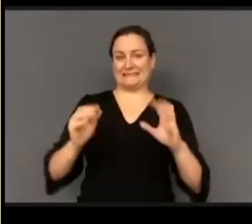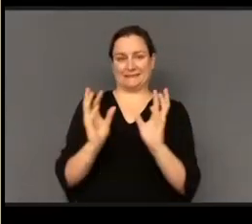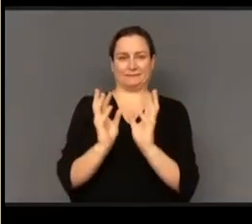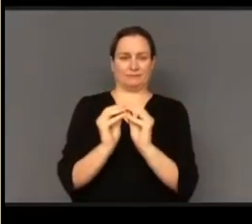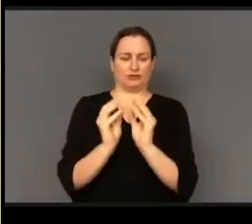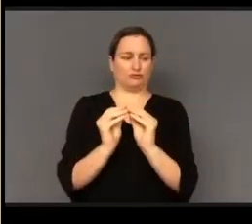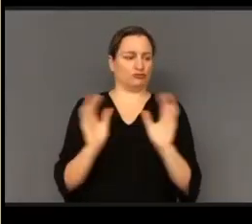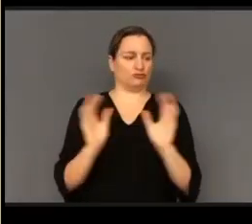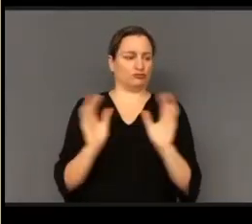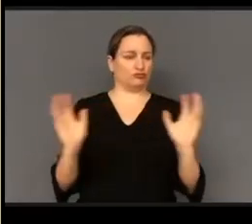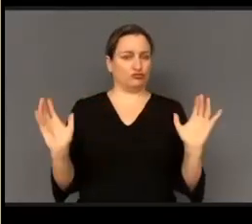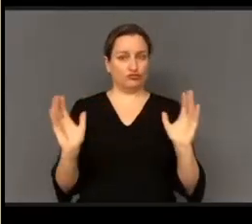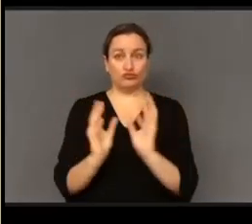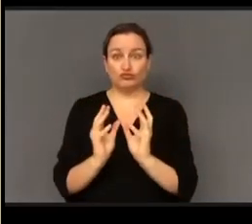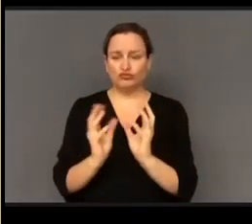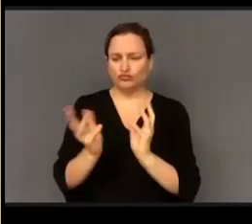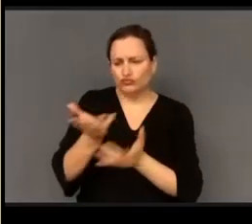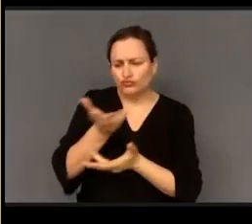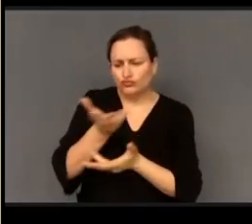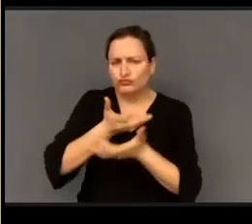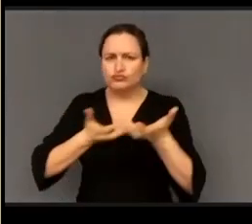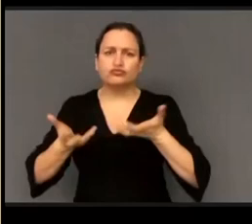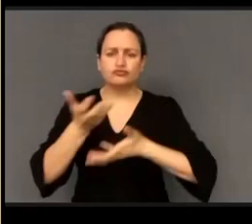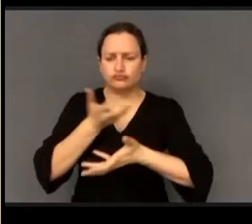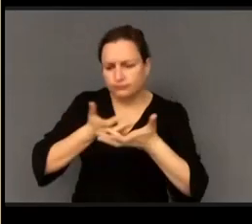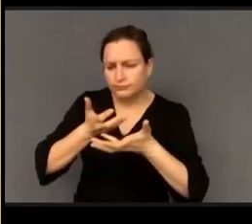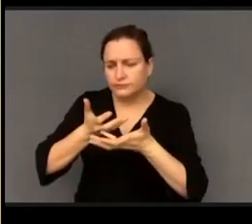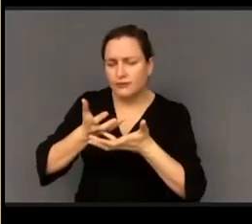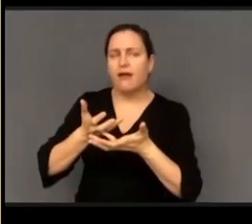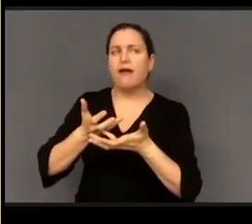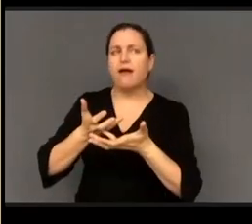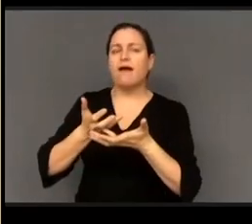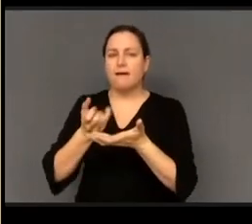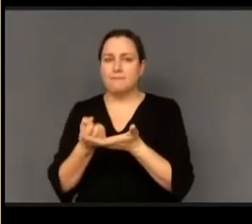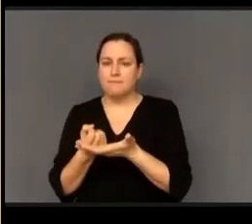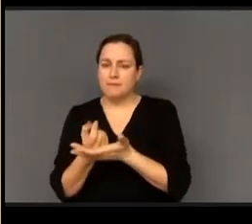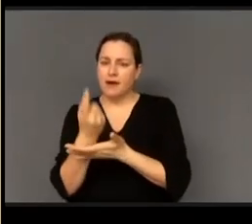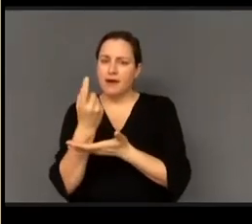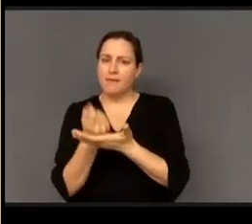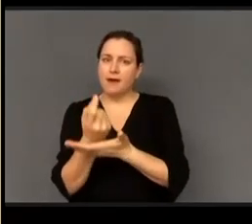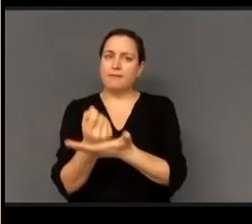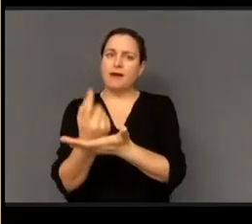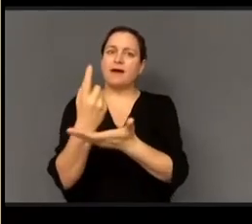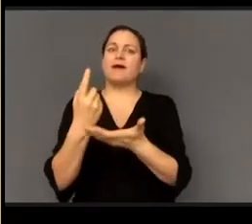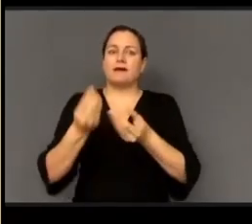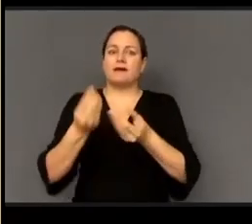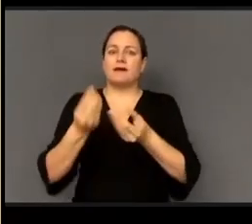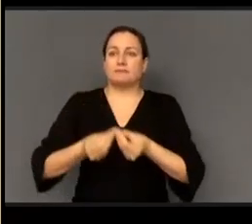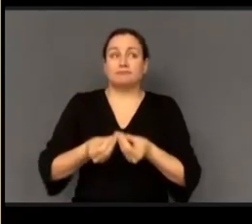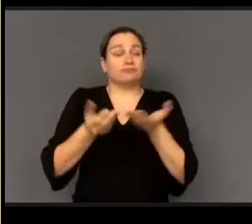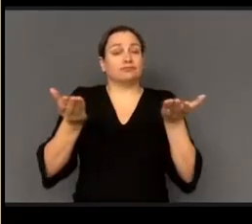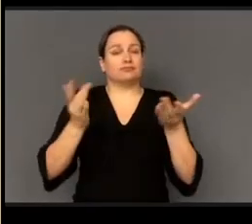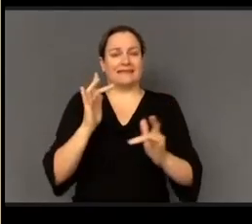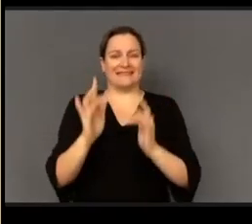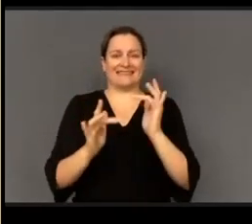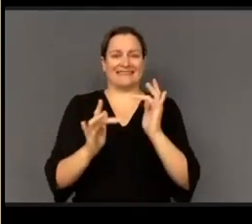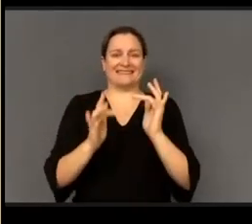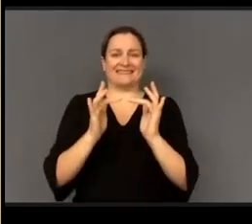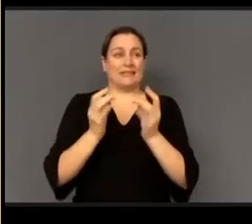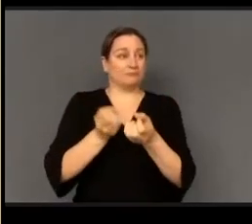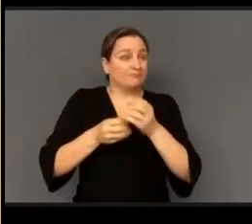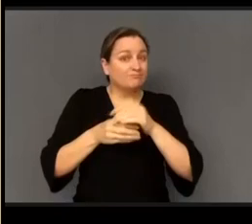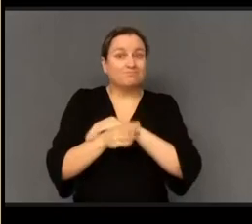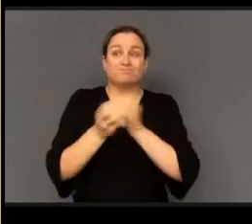sera importante et fructueuse pour l'avenir de la communauté internationale et pour chacun d'entre vous.